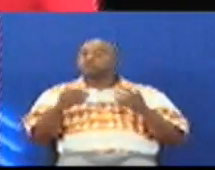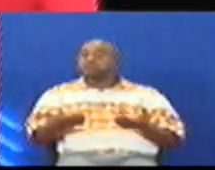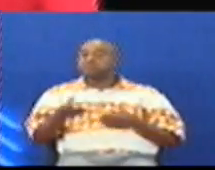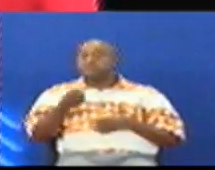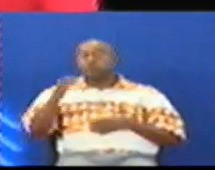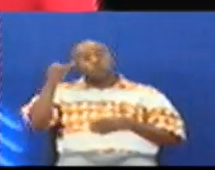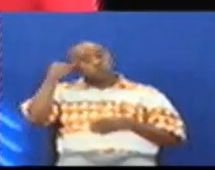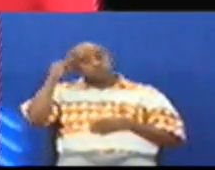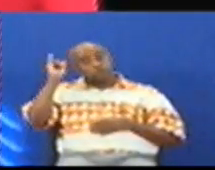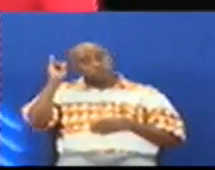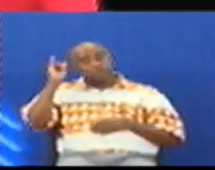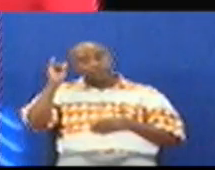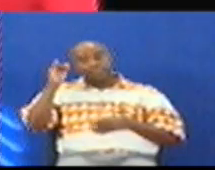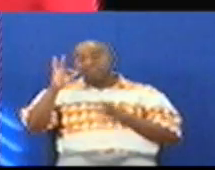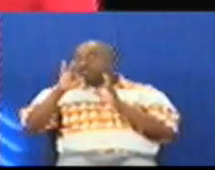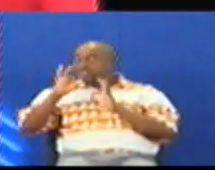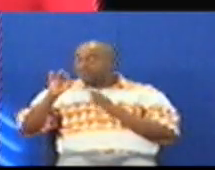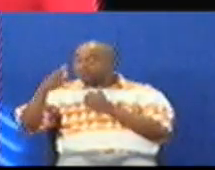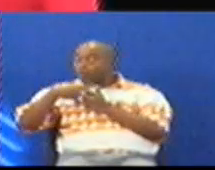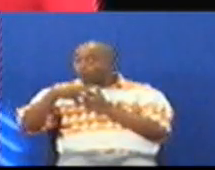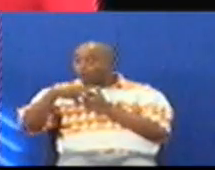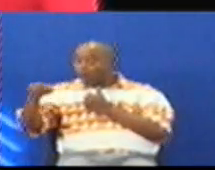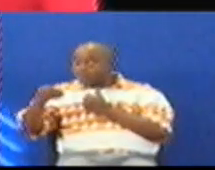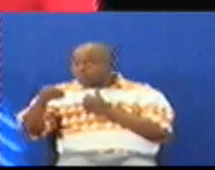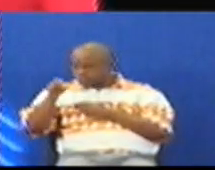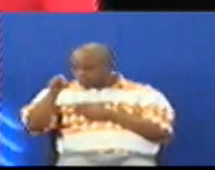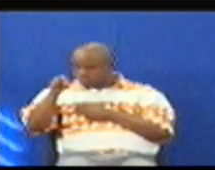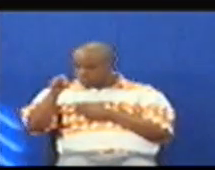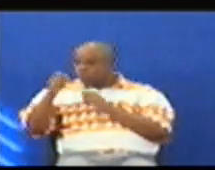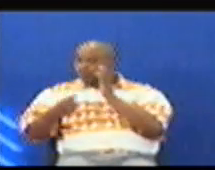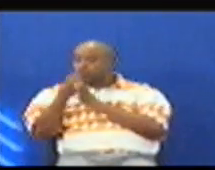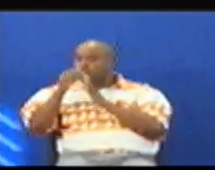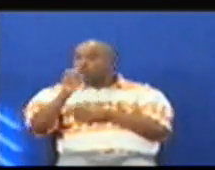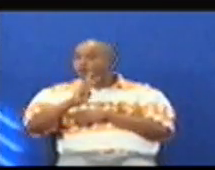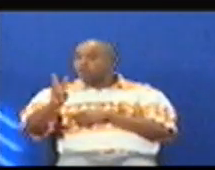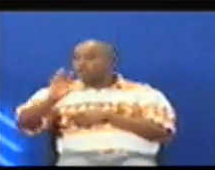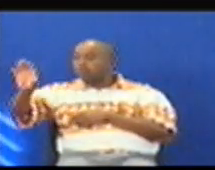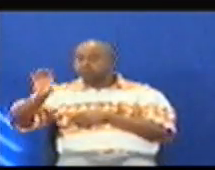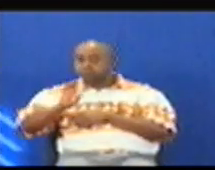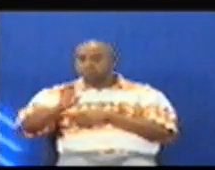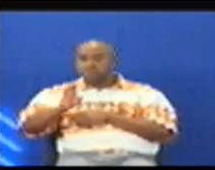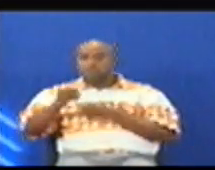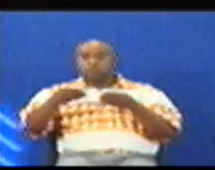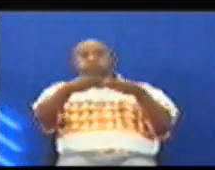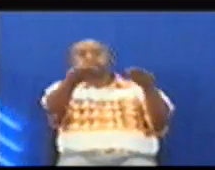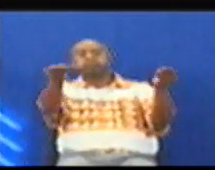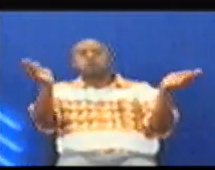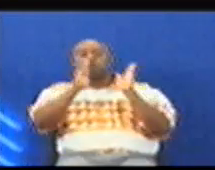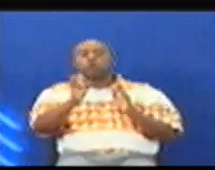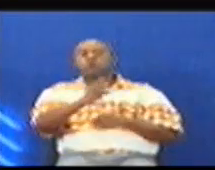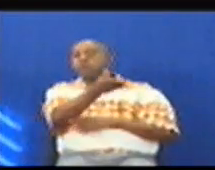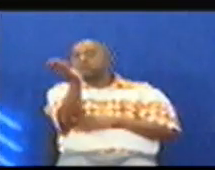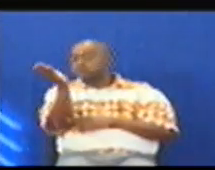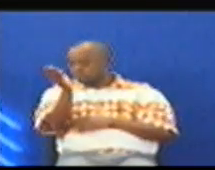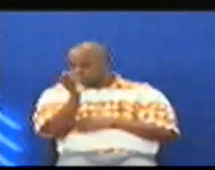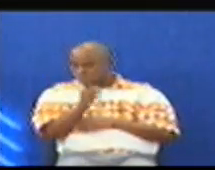aibu, chukueni package ya huyu mkuu wa wilaya, wapelekeni madisi wengine. Badala ya madisi wengine kukaa na kutoa matamko ambayo hayana maana na tija kwa